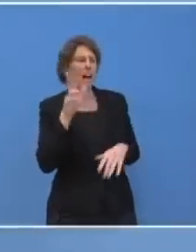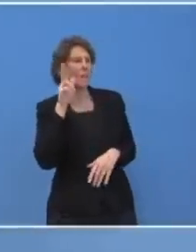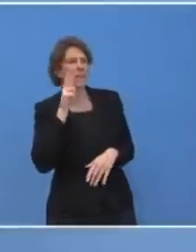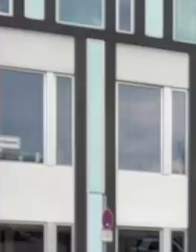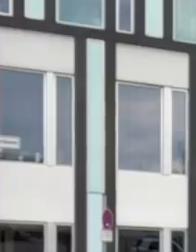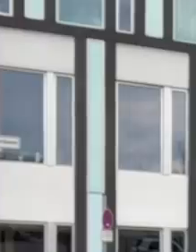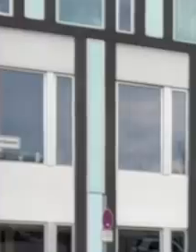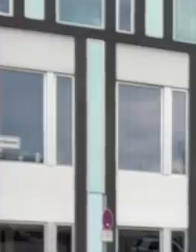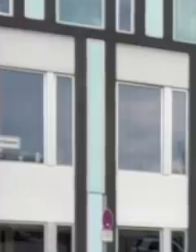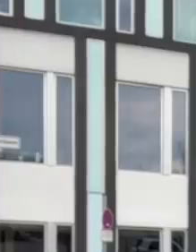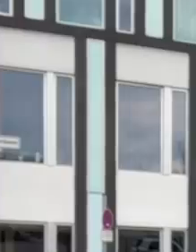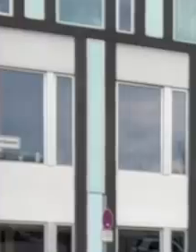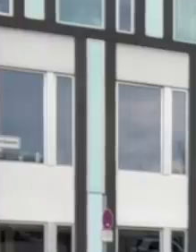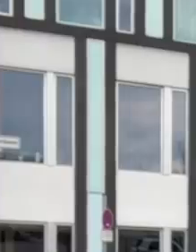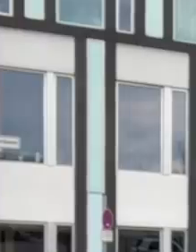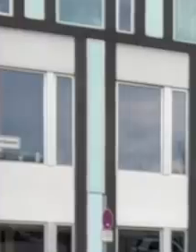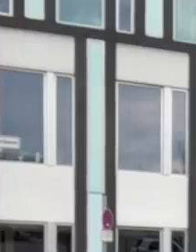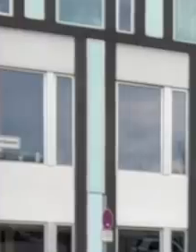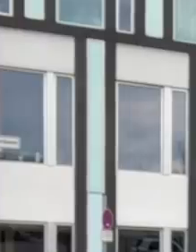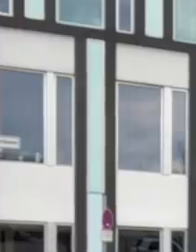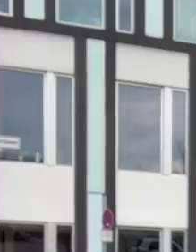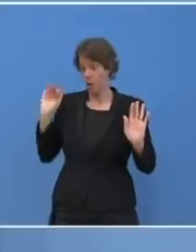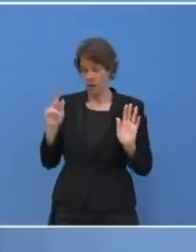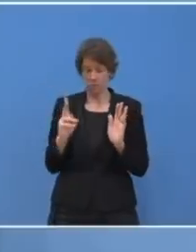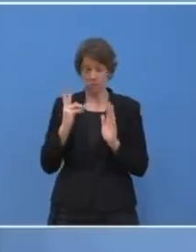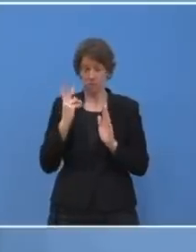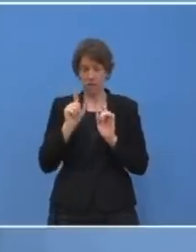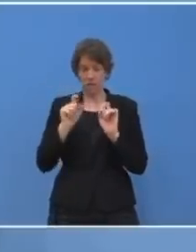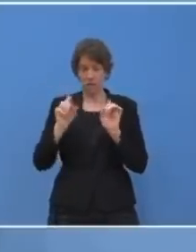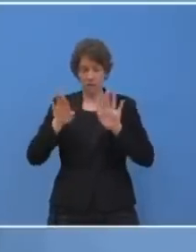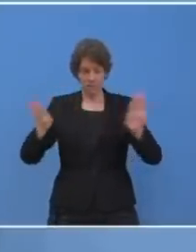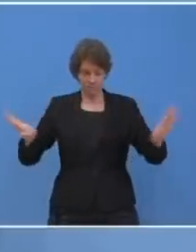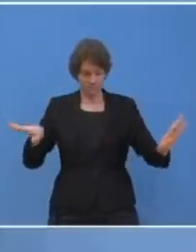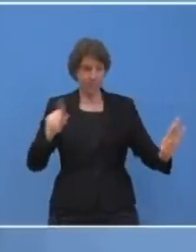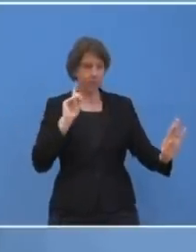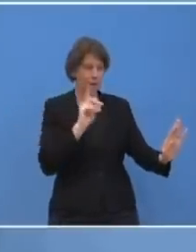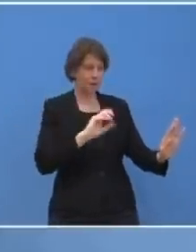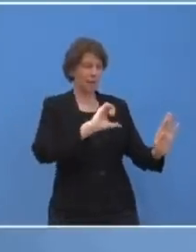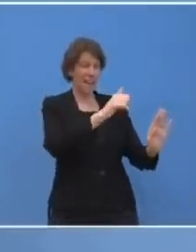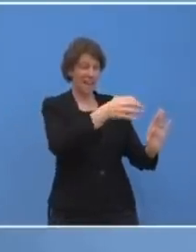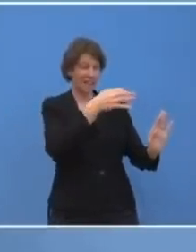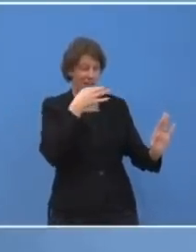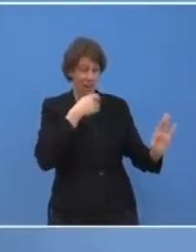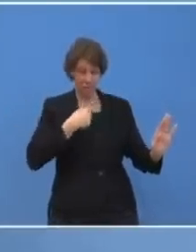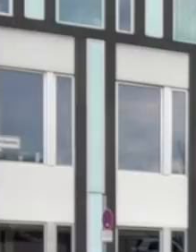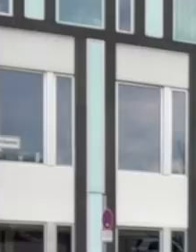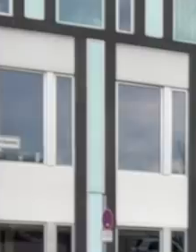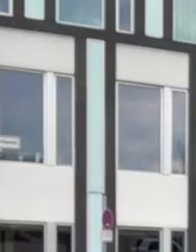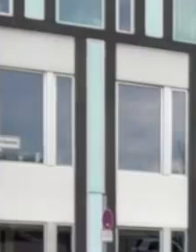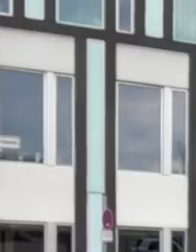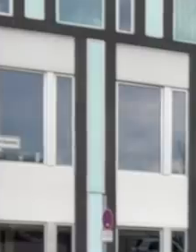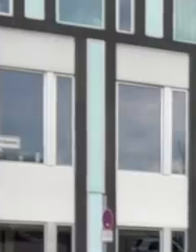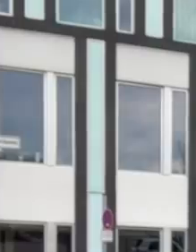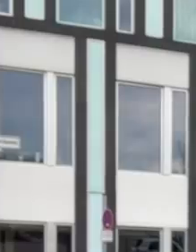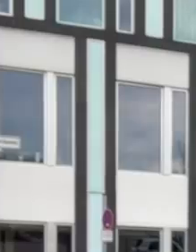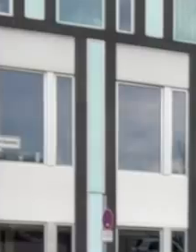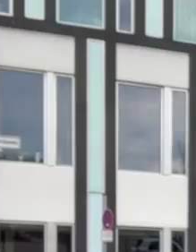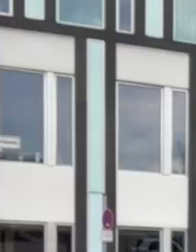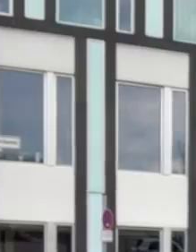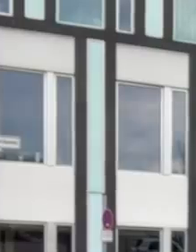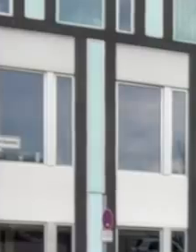einfach falsch. Deshalb, wenn Sie kritische Fragen sehen wollen. Habe ich Sie in der ersten Frage richtig verstanden? Wenn Sie